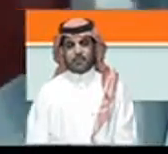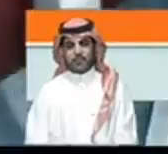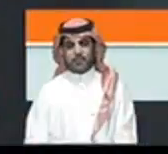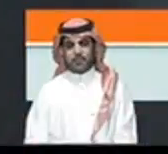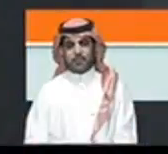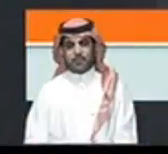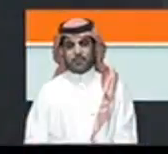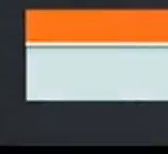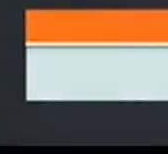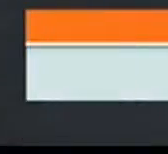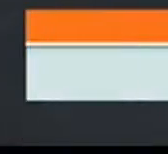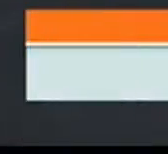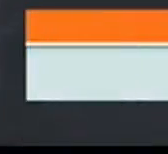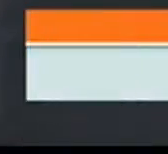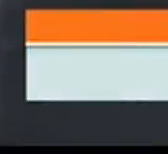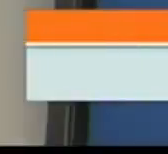الله